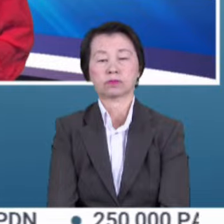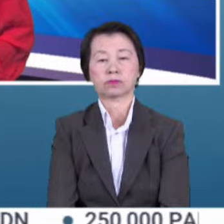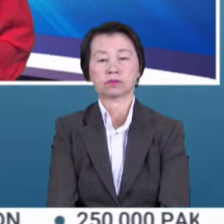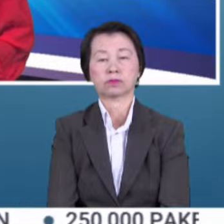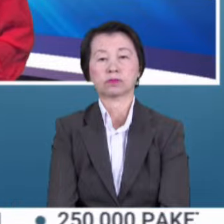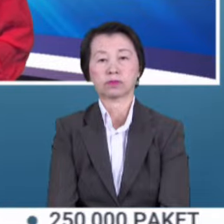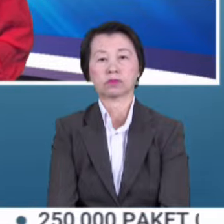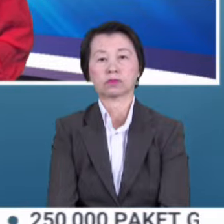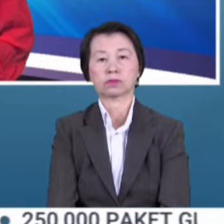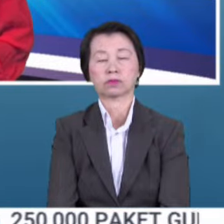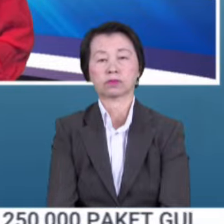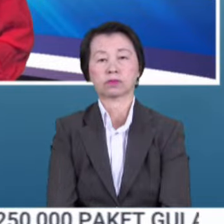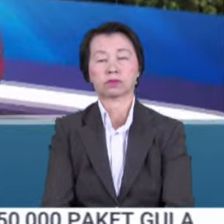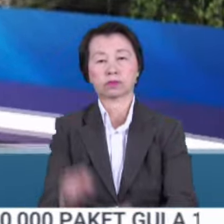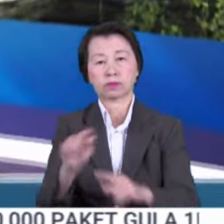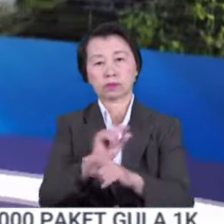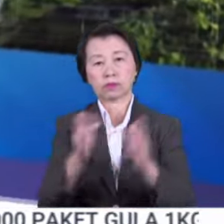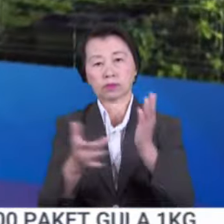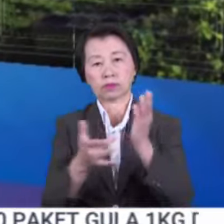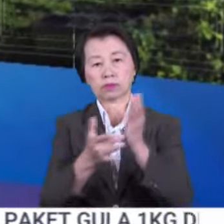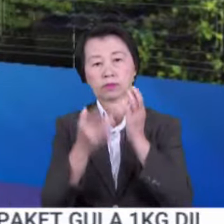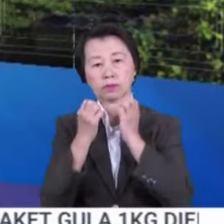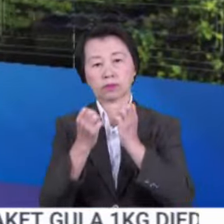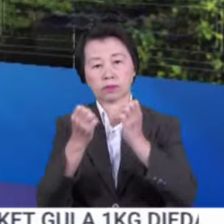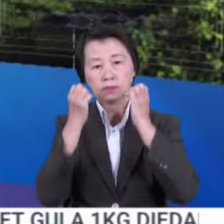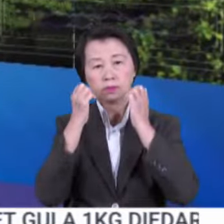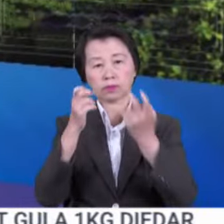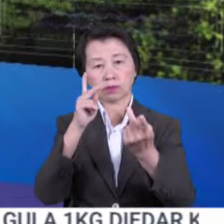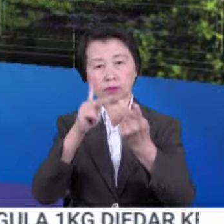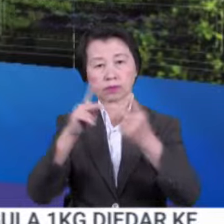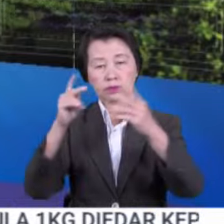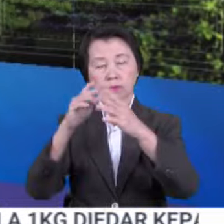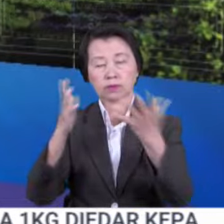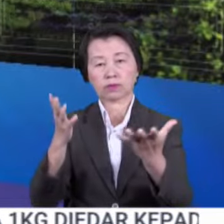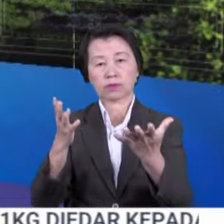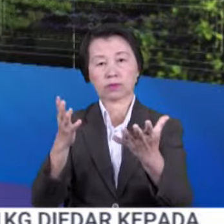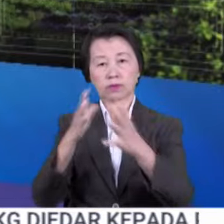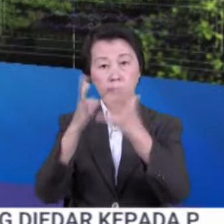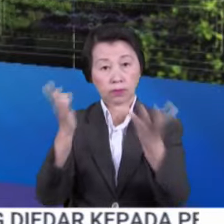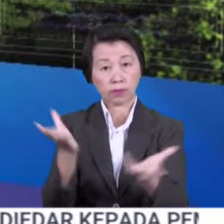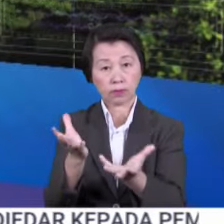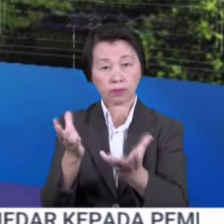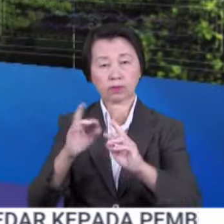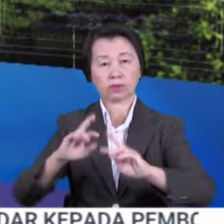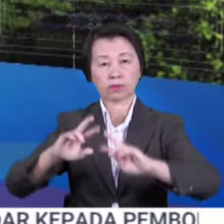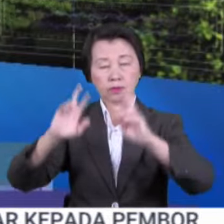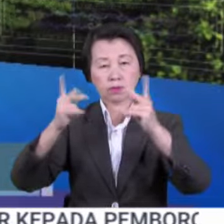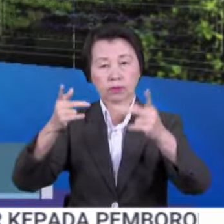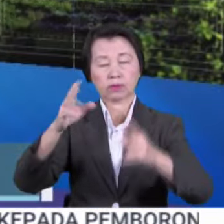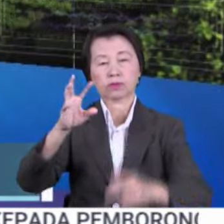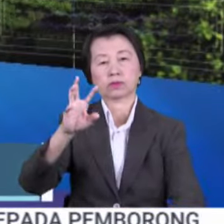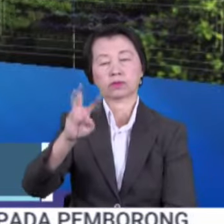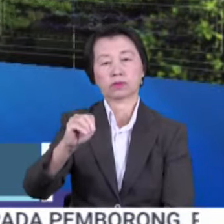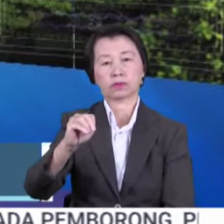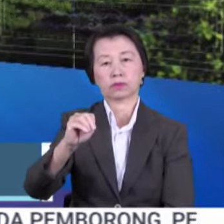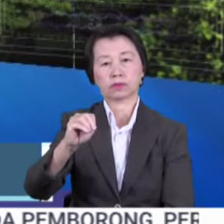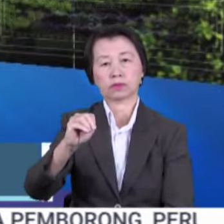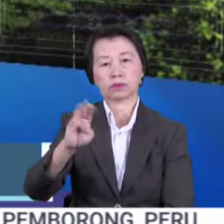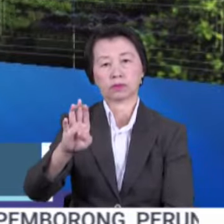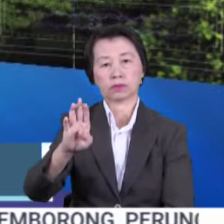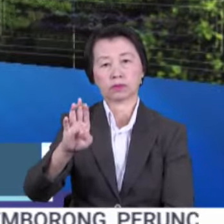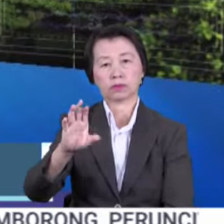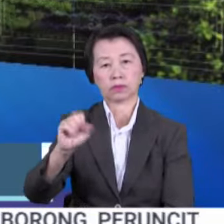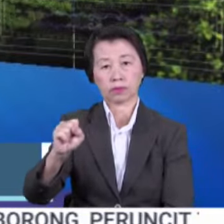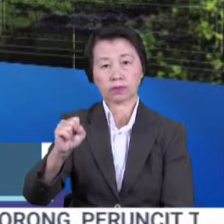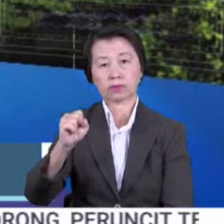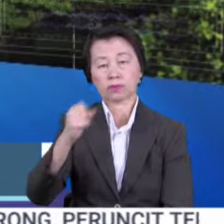penggunaan teknologi canggih dan berstra alam di bertingkat majelis bandara yes yes lari usai